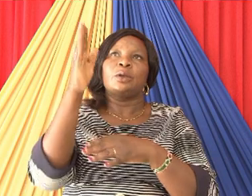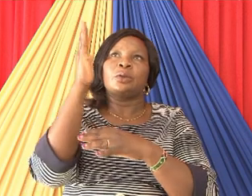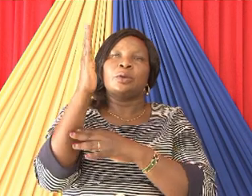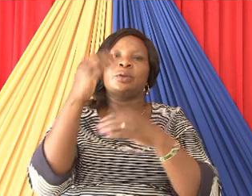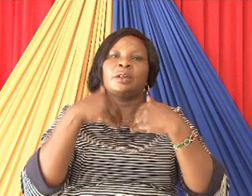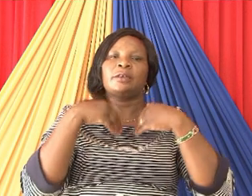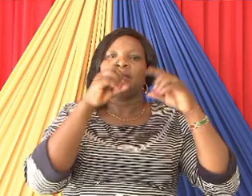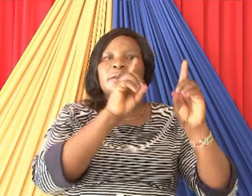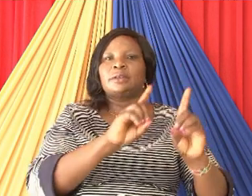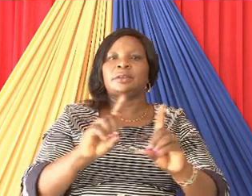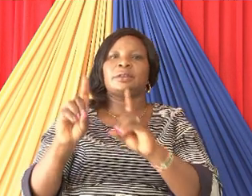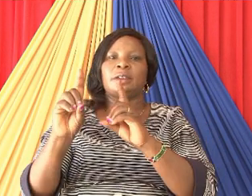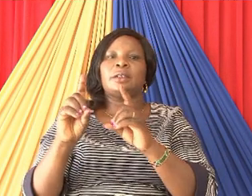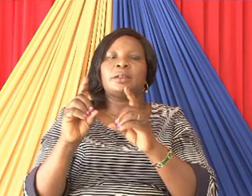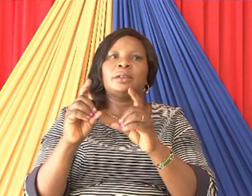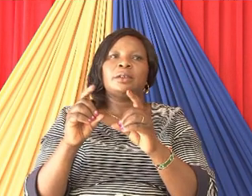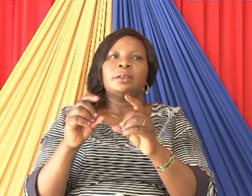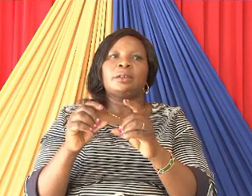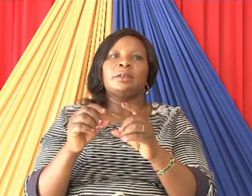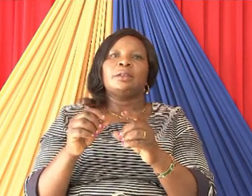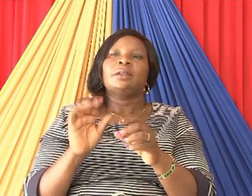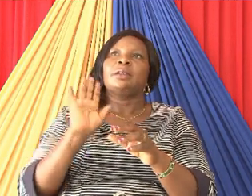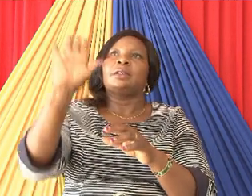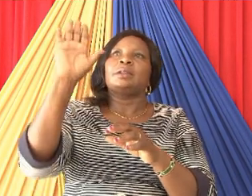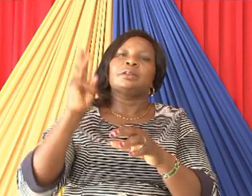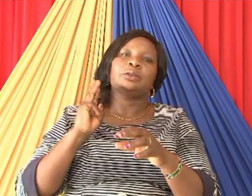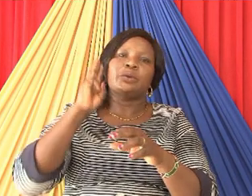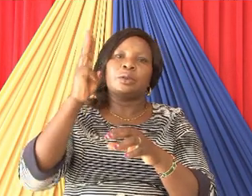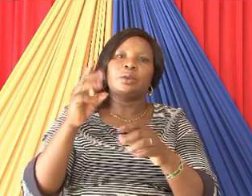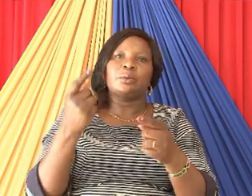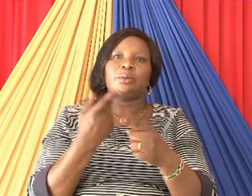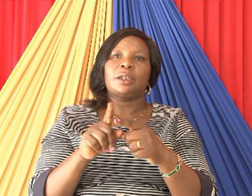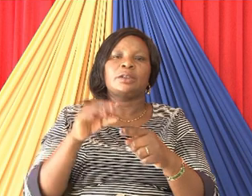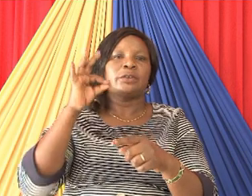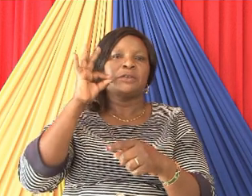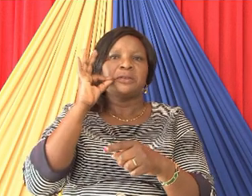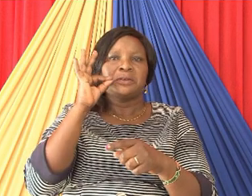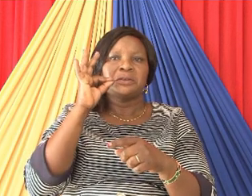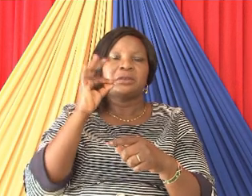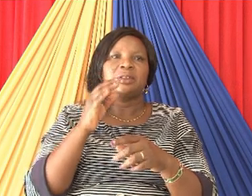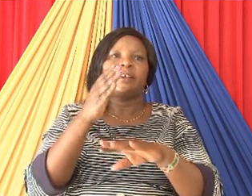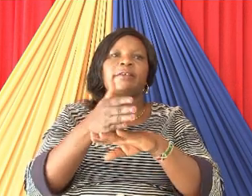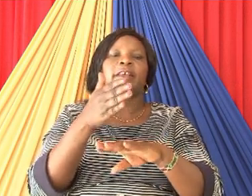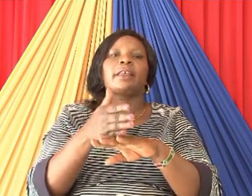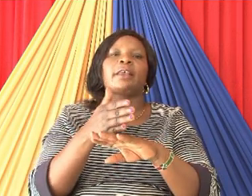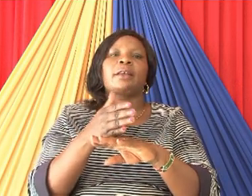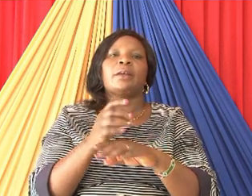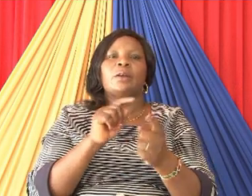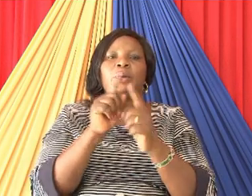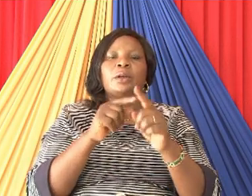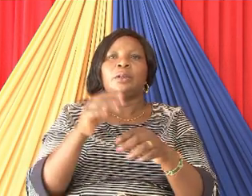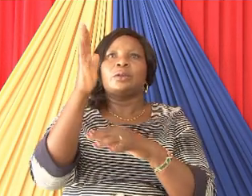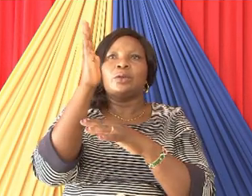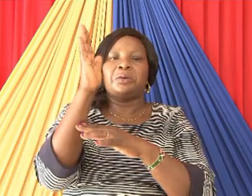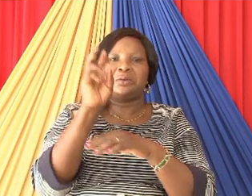kazi yake, lakini mazao ambayo yanatoka ni mazao ya mwitu. Mungu anapokuangalia katika maisha